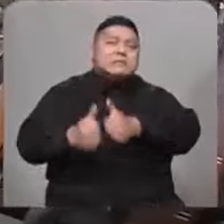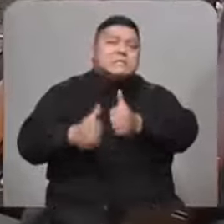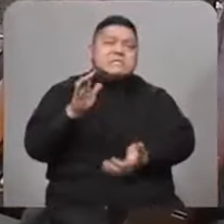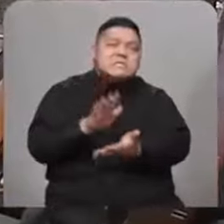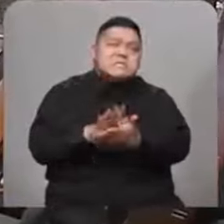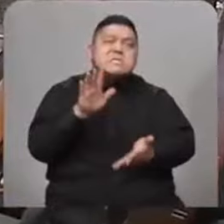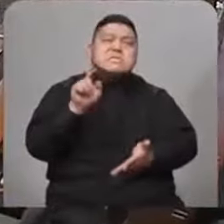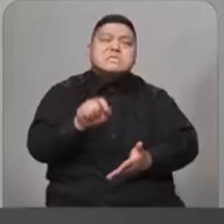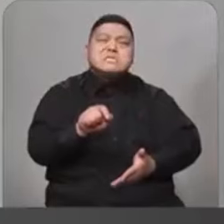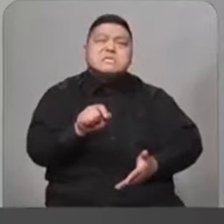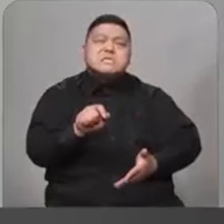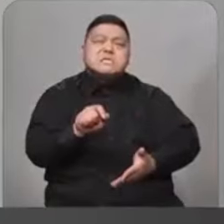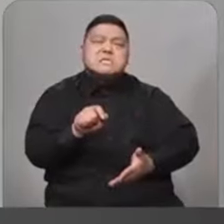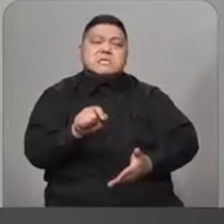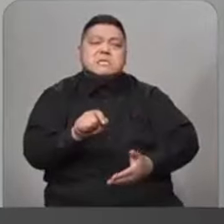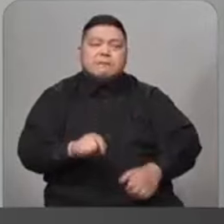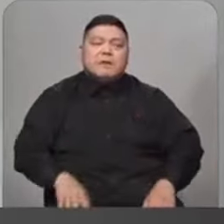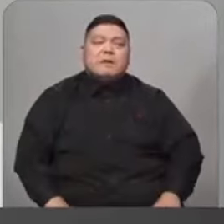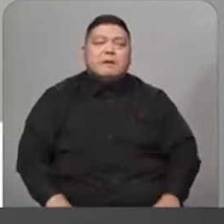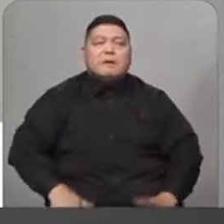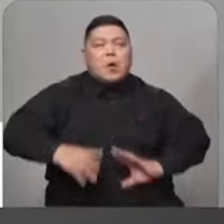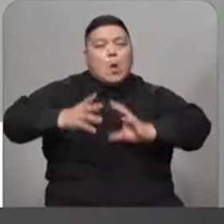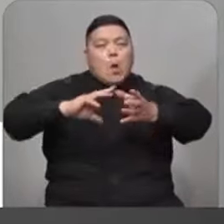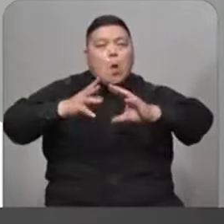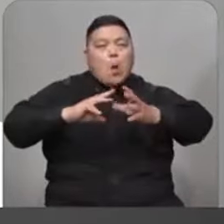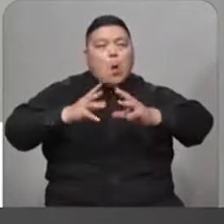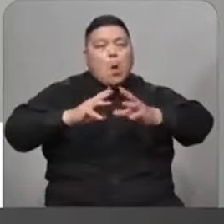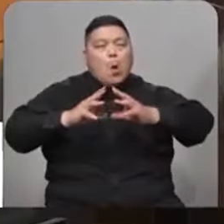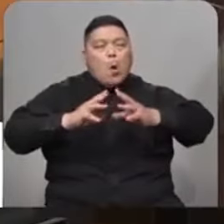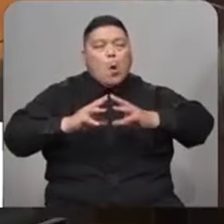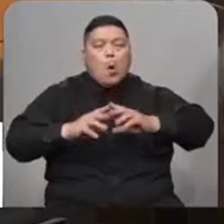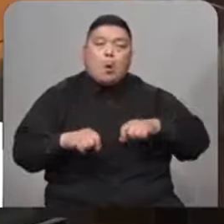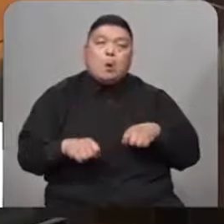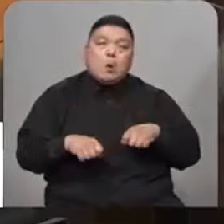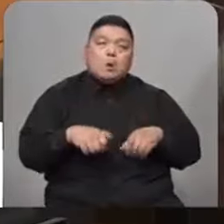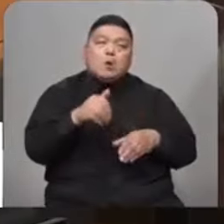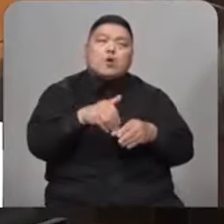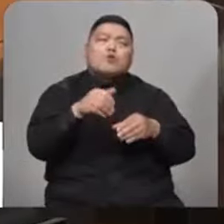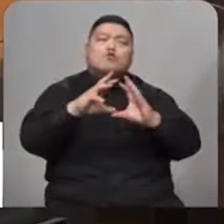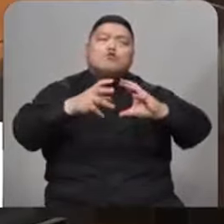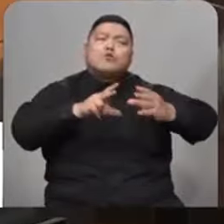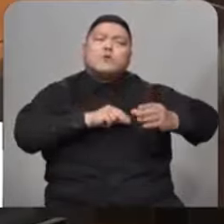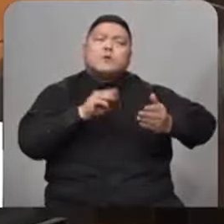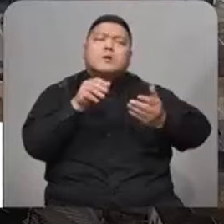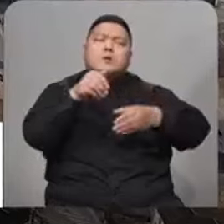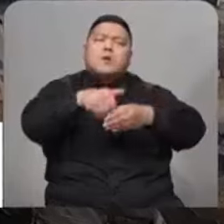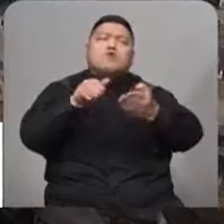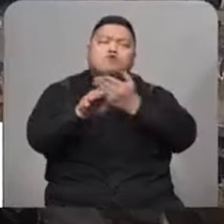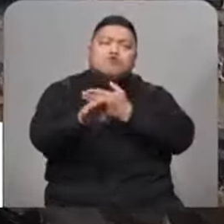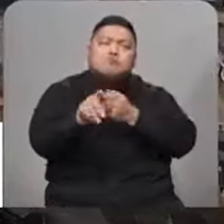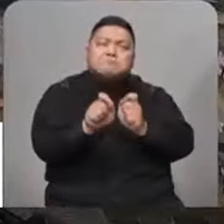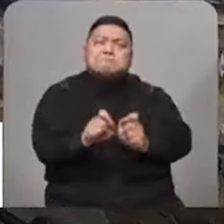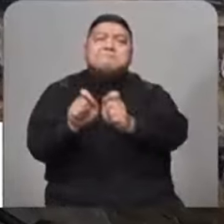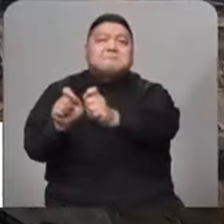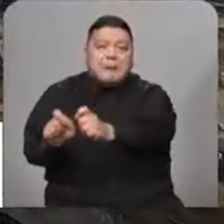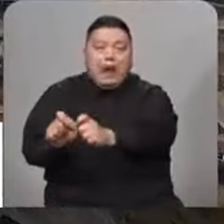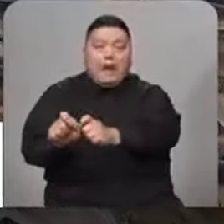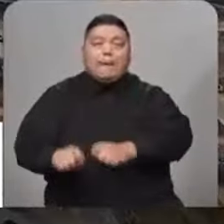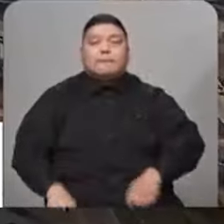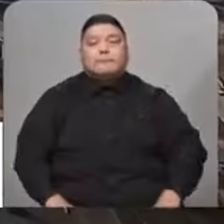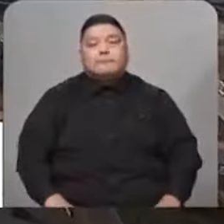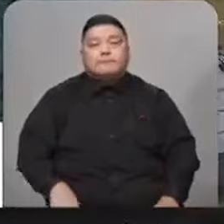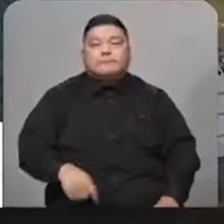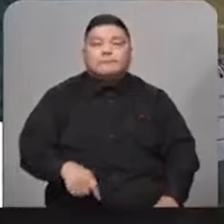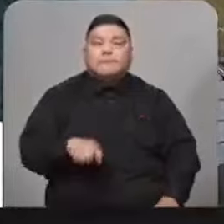과열될 수 있다는 등의 이유로 논의는 지난 22대 국회의원 선거 이후로 미뤄졌습니다 공공기관 1차